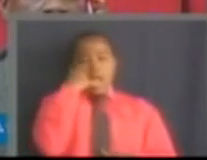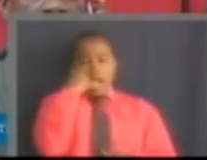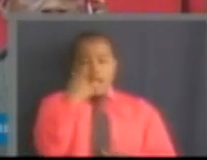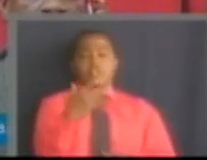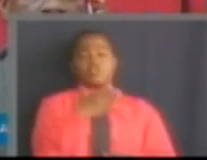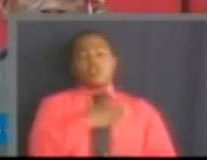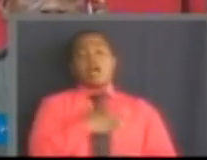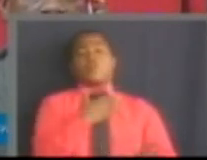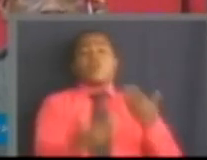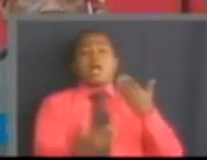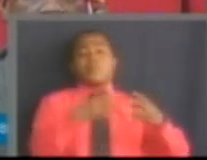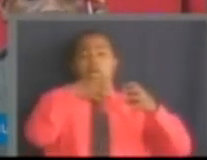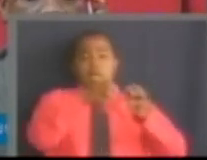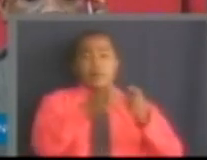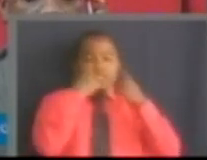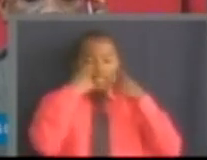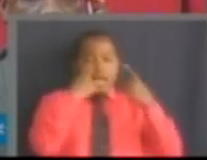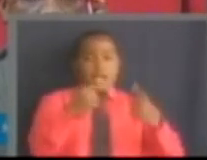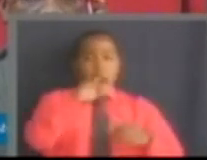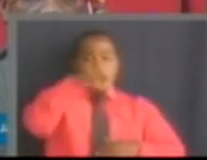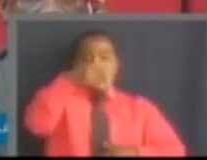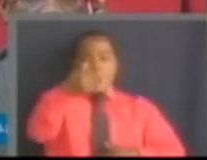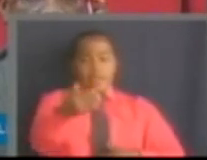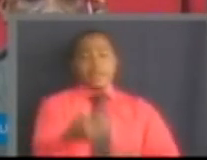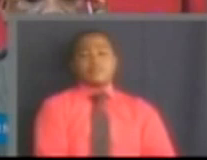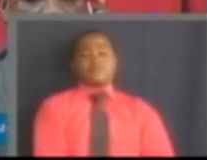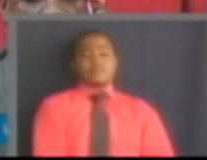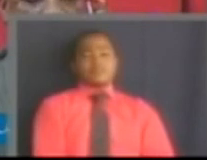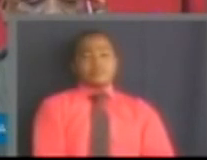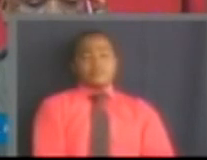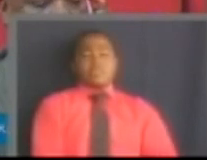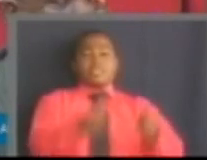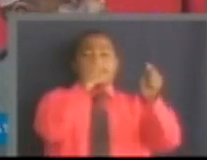baadaye zitaangalia. Mheshimiwa mwenyekiti, lingine la mwisho